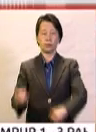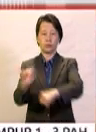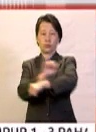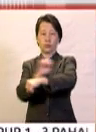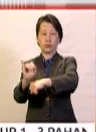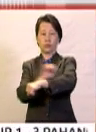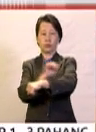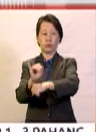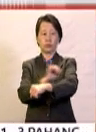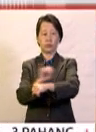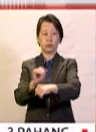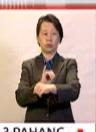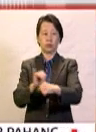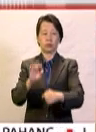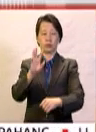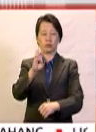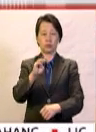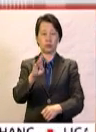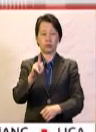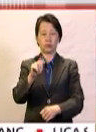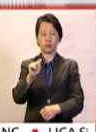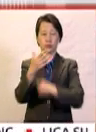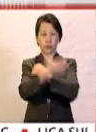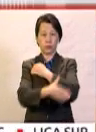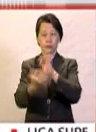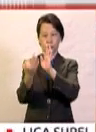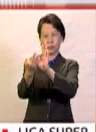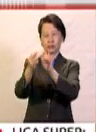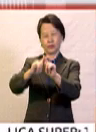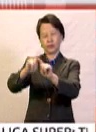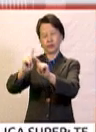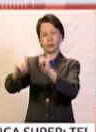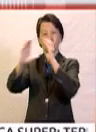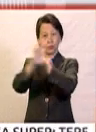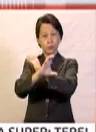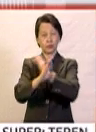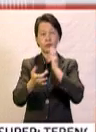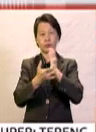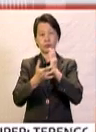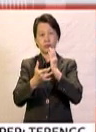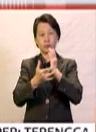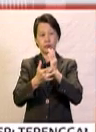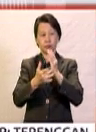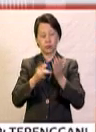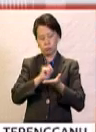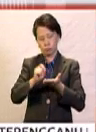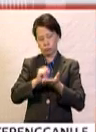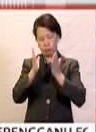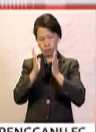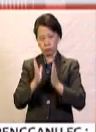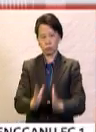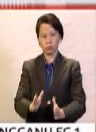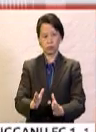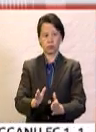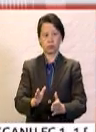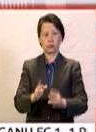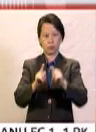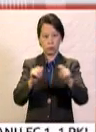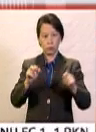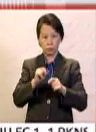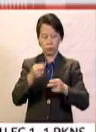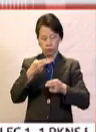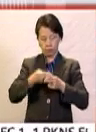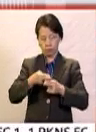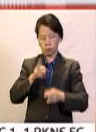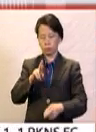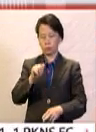Industri buku negara masih mendapat sambutan biarpun berdepan pelbagai cabaran teknologi. Novelis genre fiksyen tempatan Ramli Awang